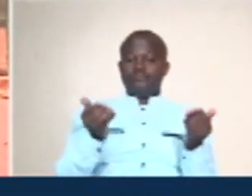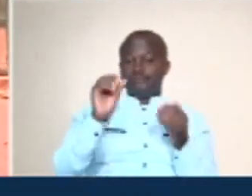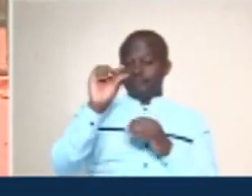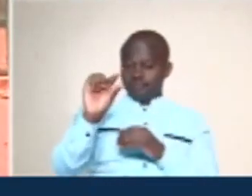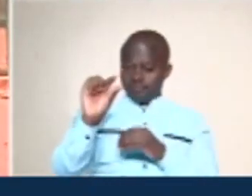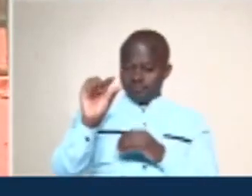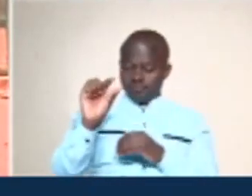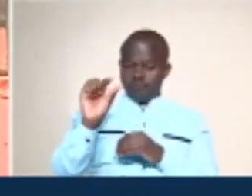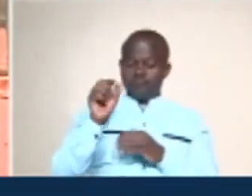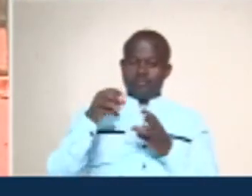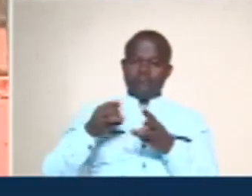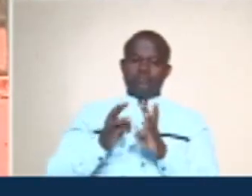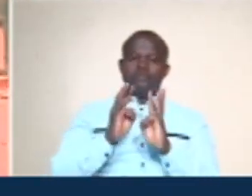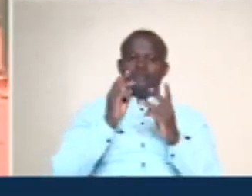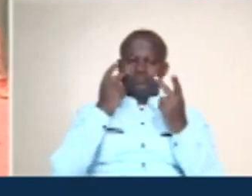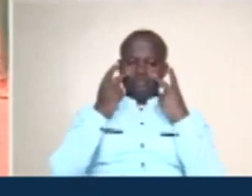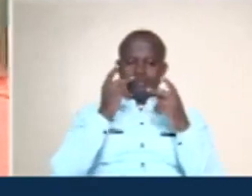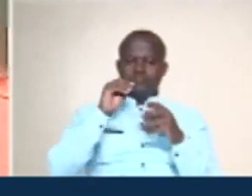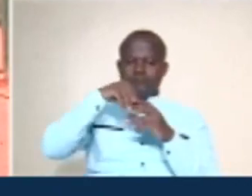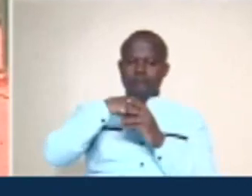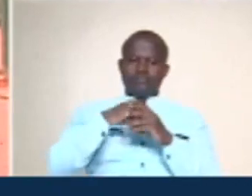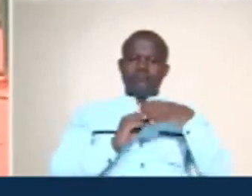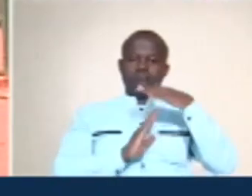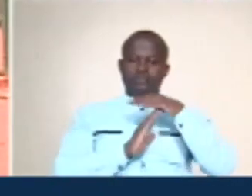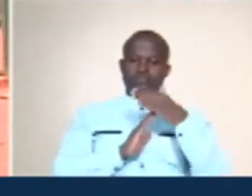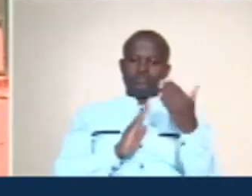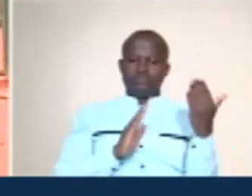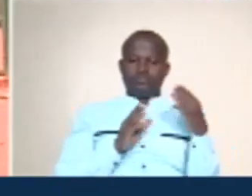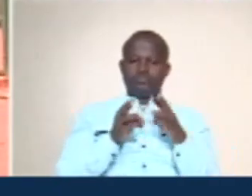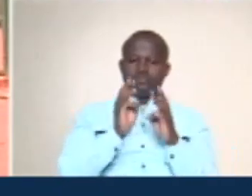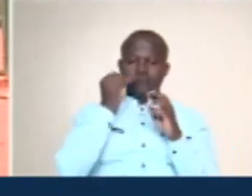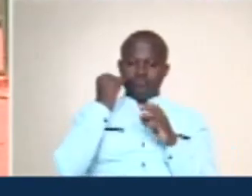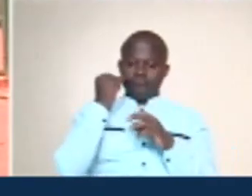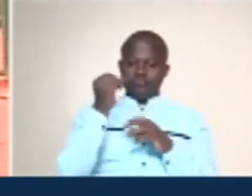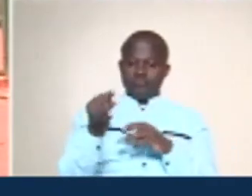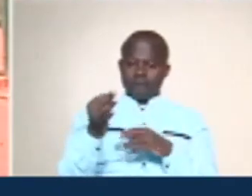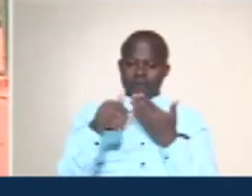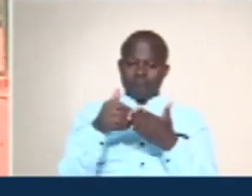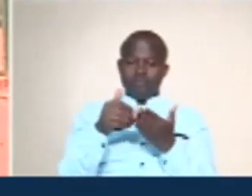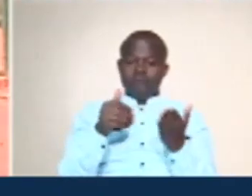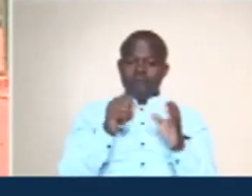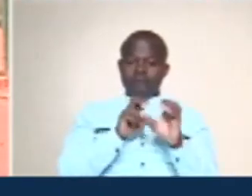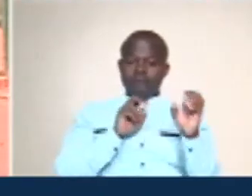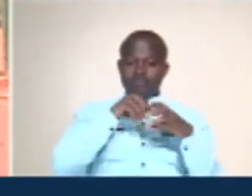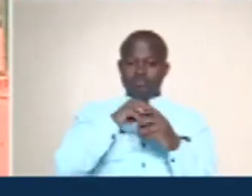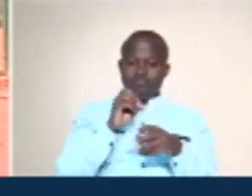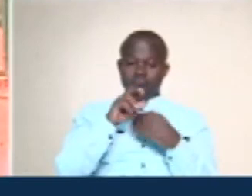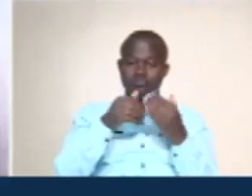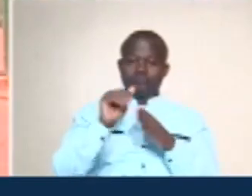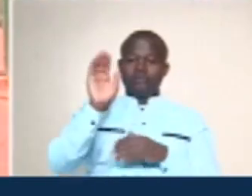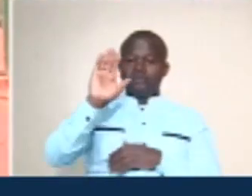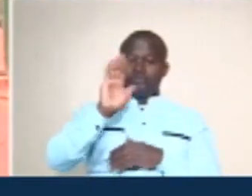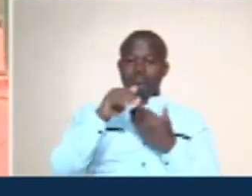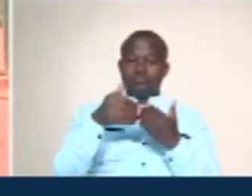bato ku buryo nabonamo abansimbura ku buryo niyo na uvamo cyangwa